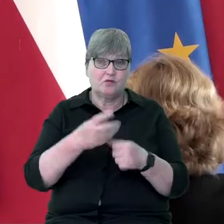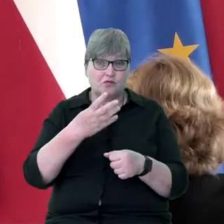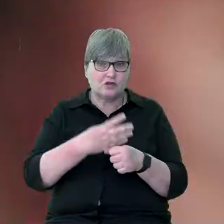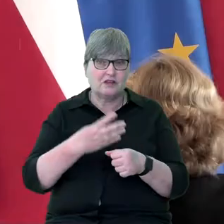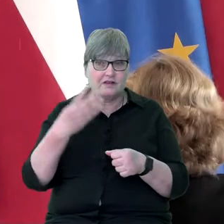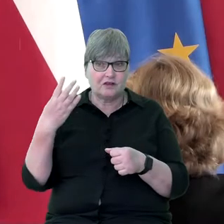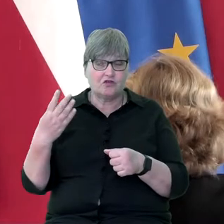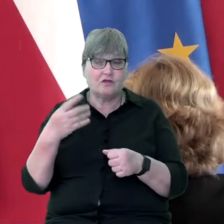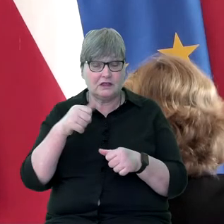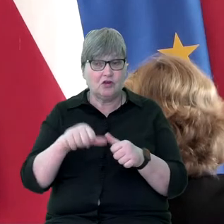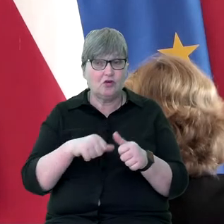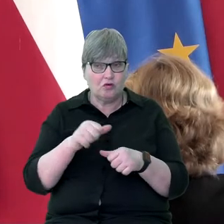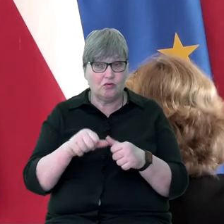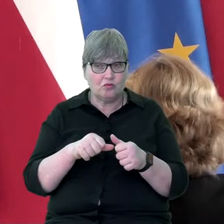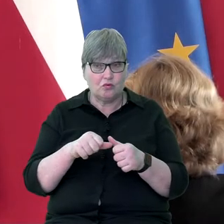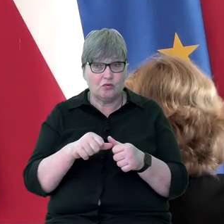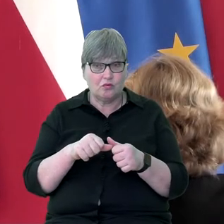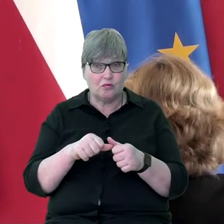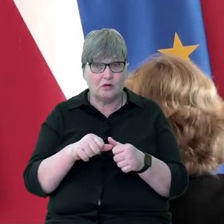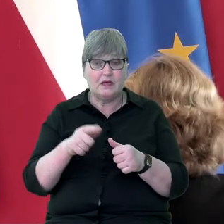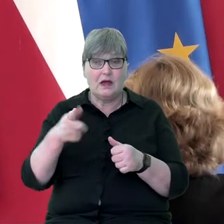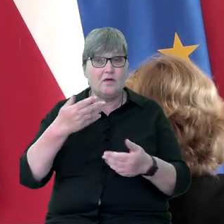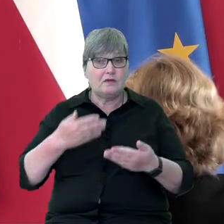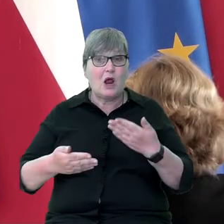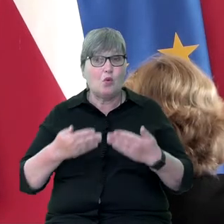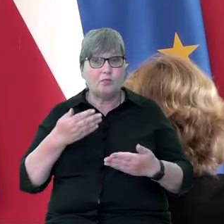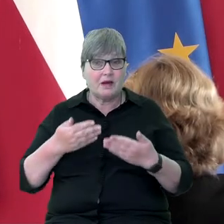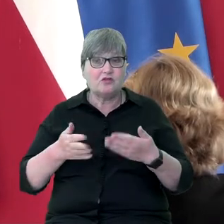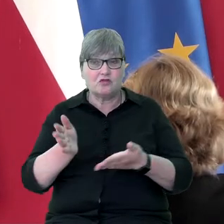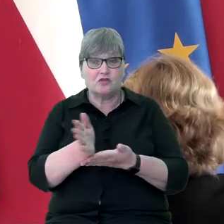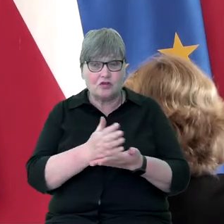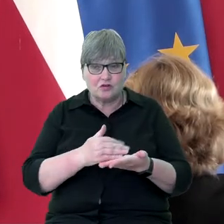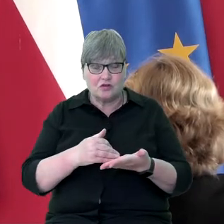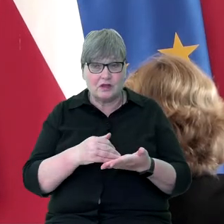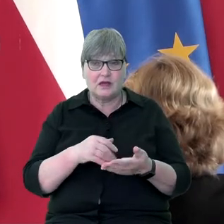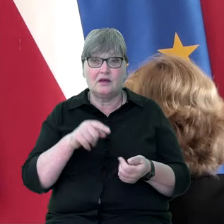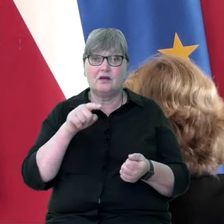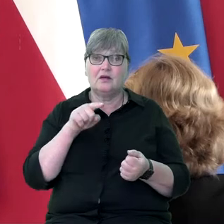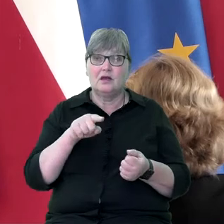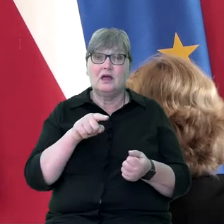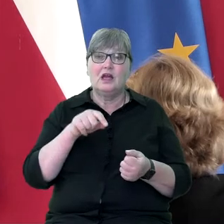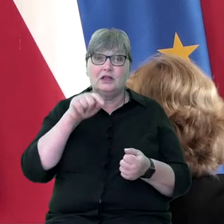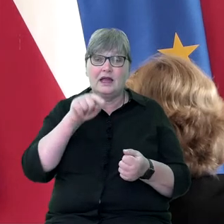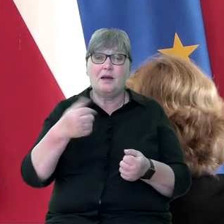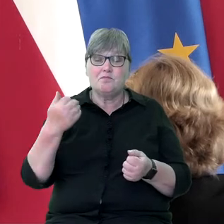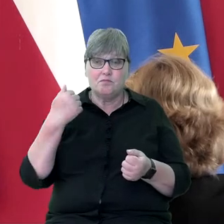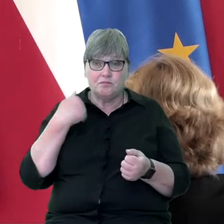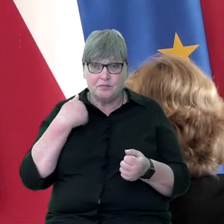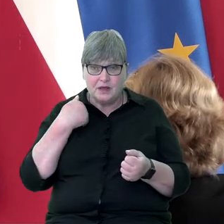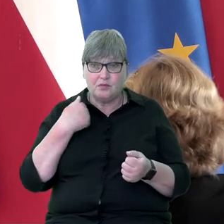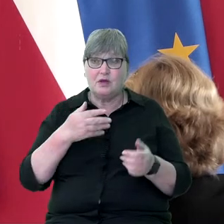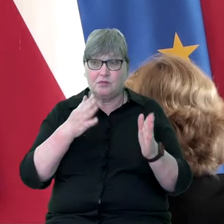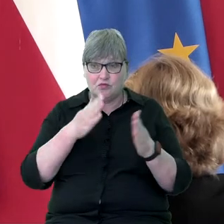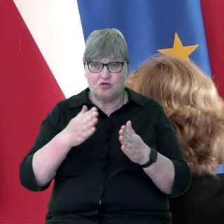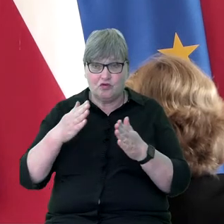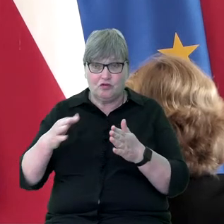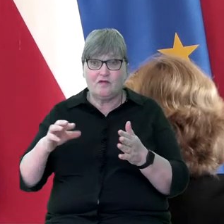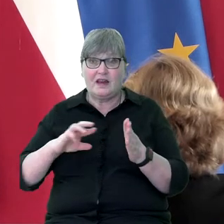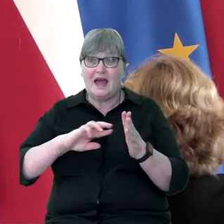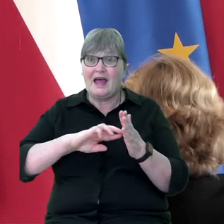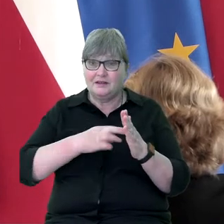roku, głównie na Lubelszczyźnie, na części Podkarpacia, też te struktury delegatury rządu wyszły spod